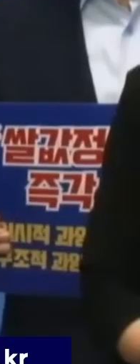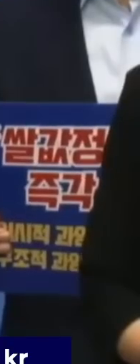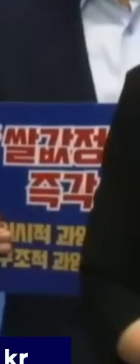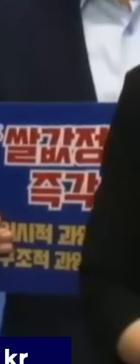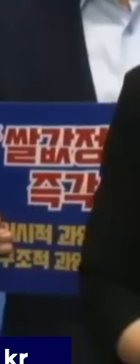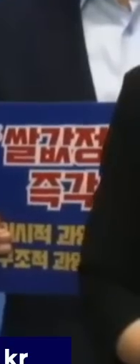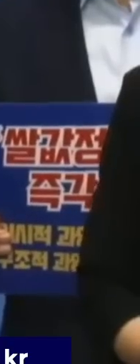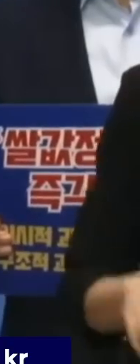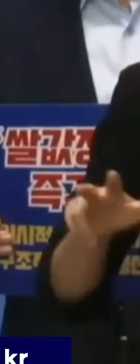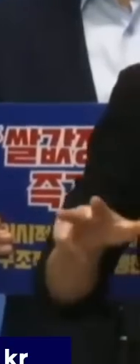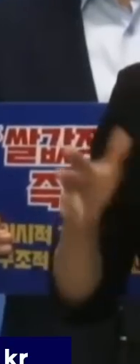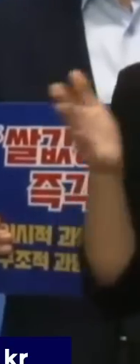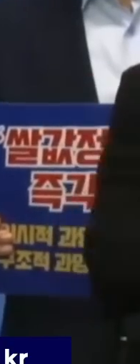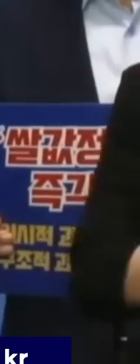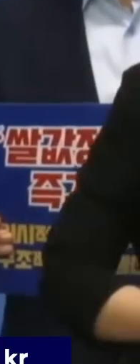그러면